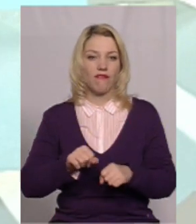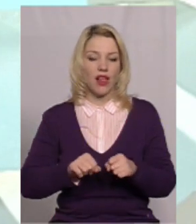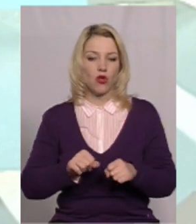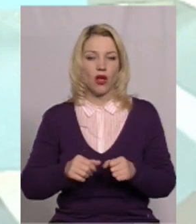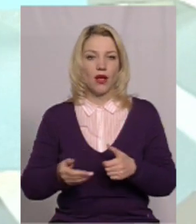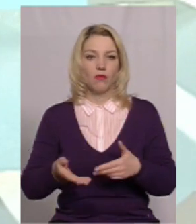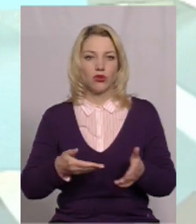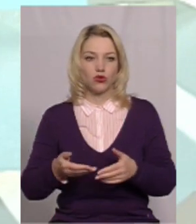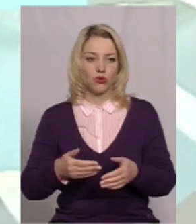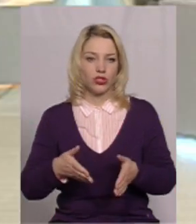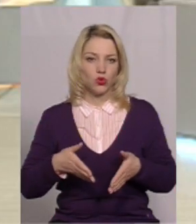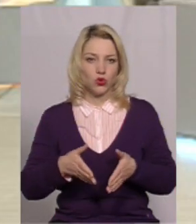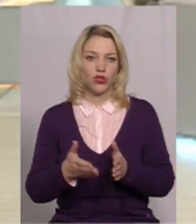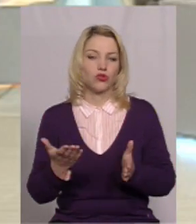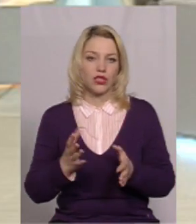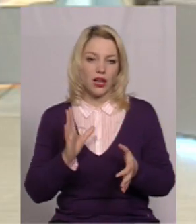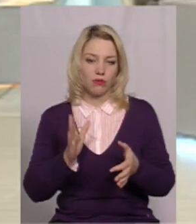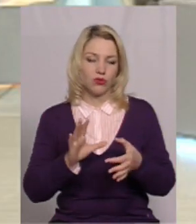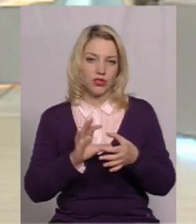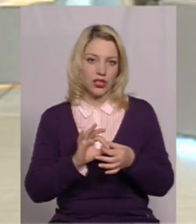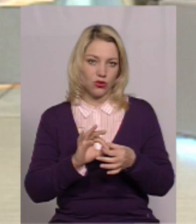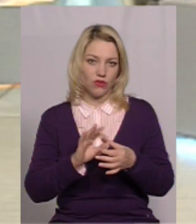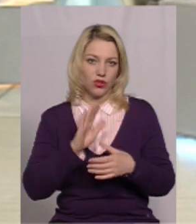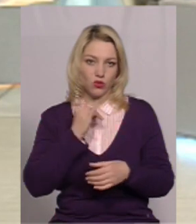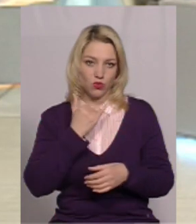велопішохідну доріжку, яка має з'єднати у нас